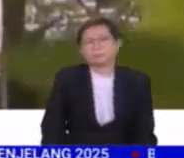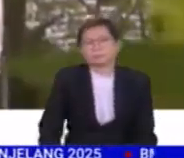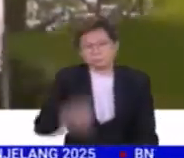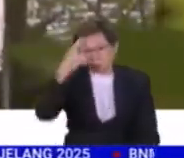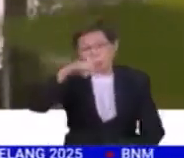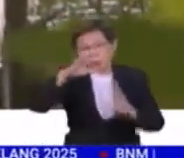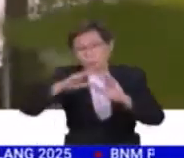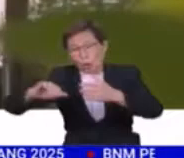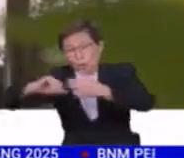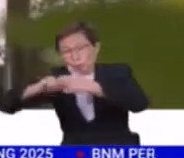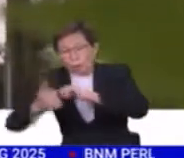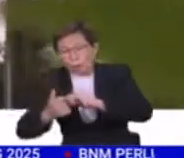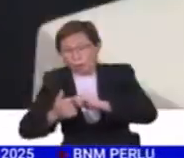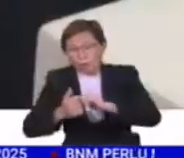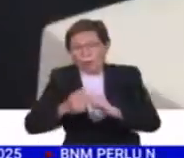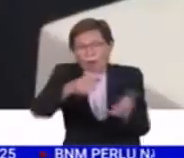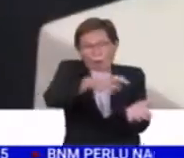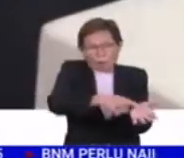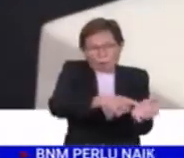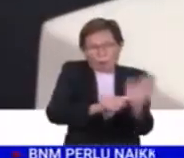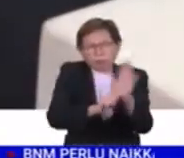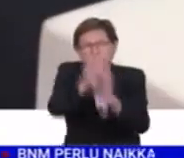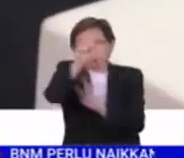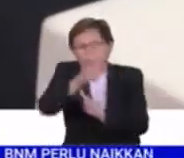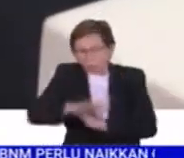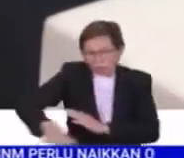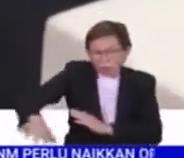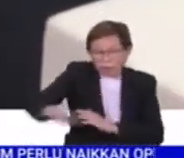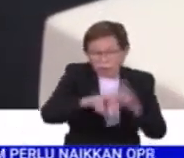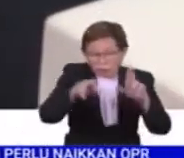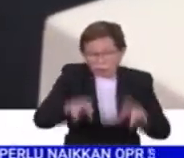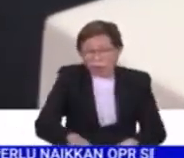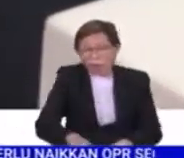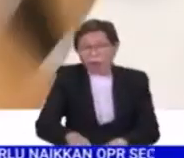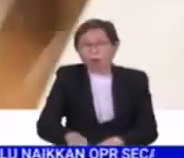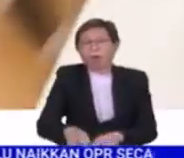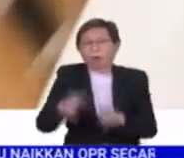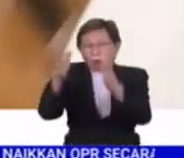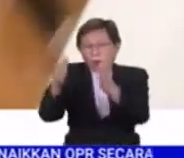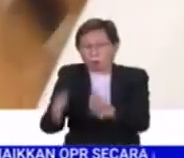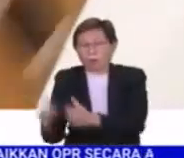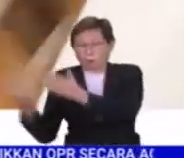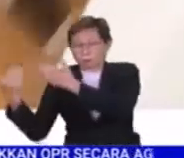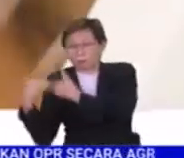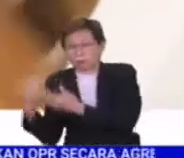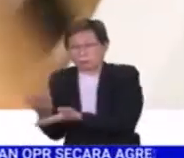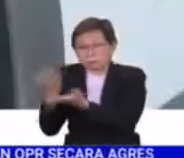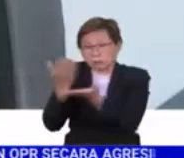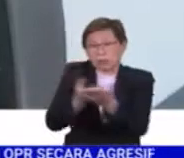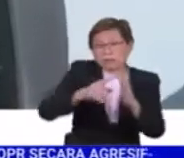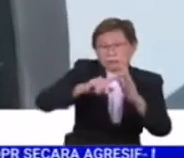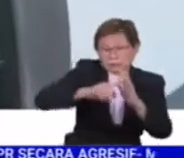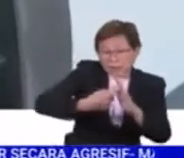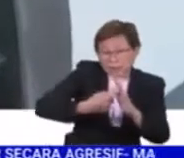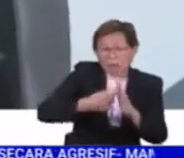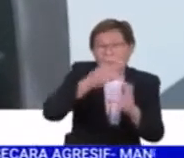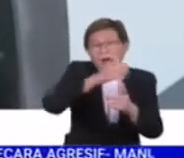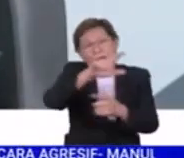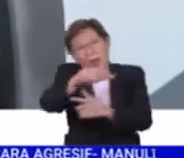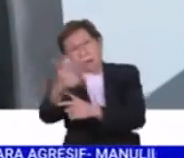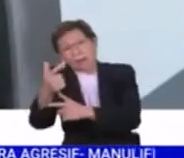bagi mengatasi masalah keberhutangan tinggi dalam kalangan rakyat, pihak berkepentingan di cadang memperkenal alternatif